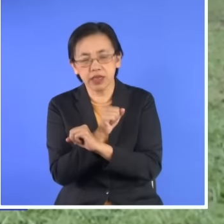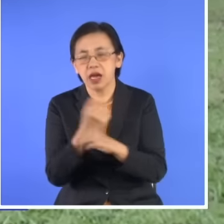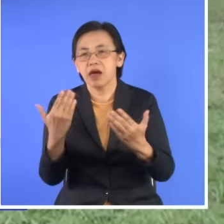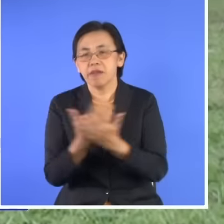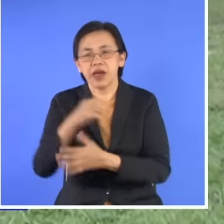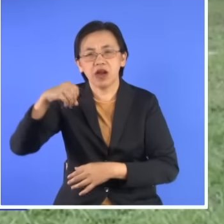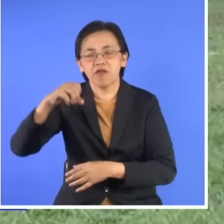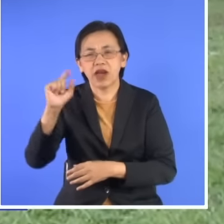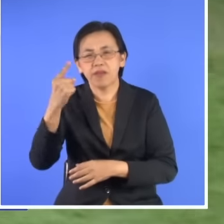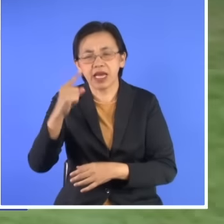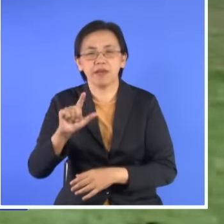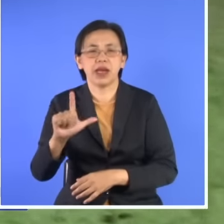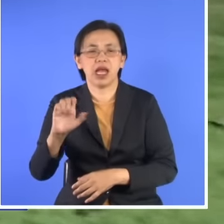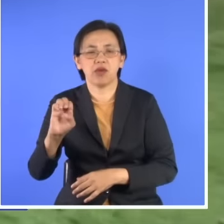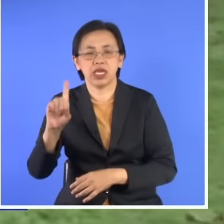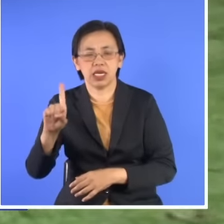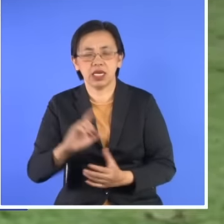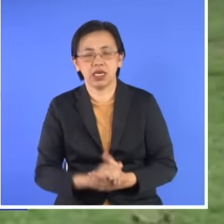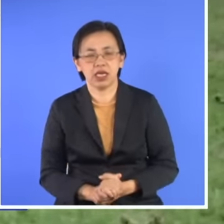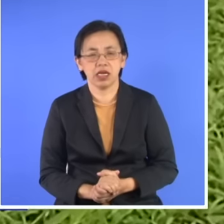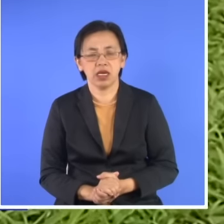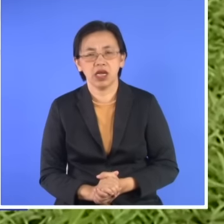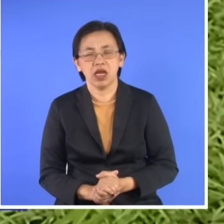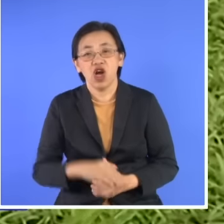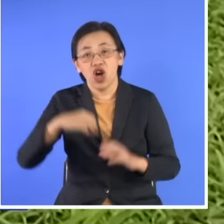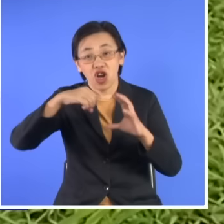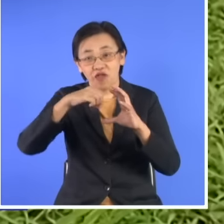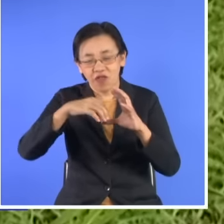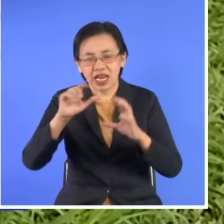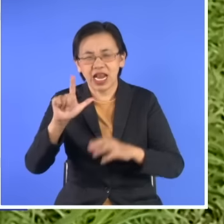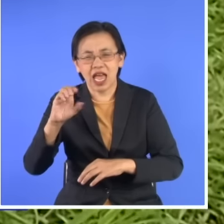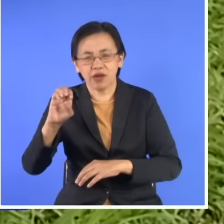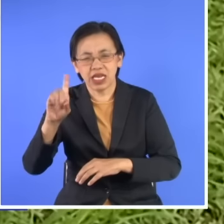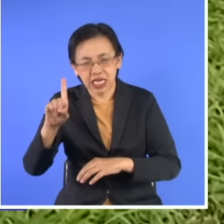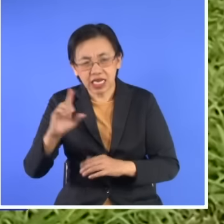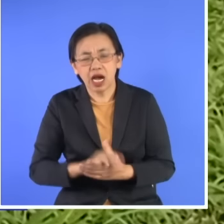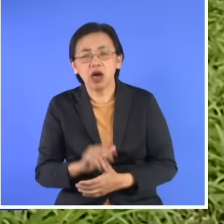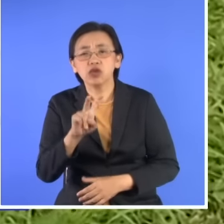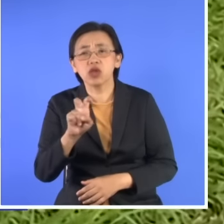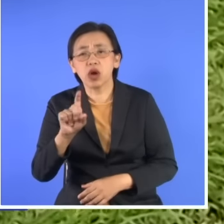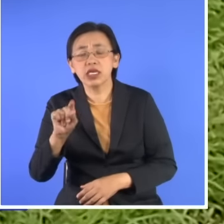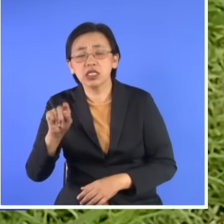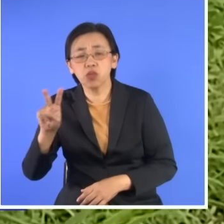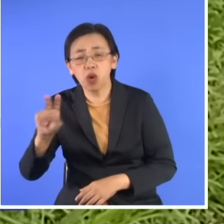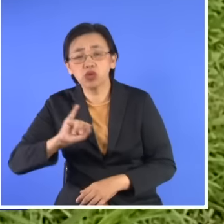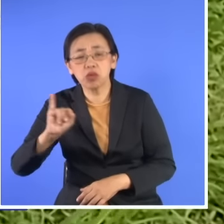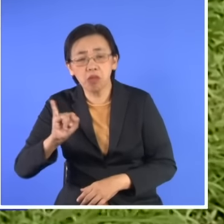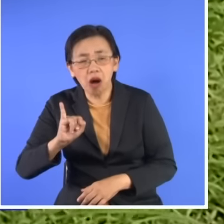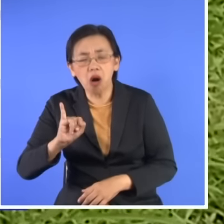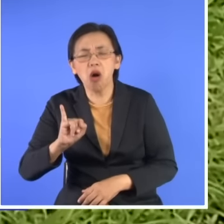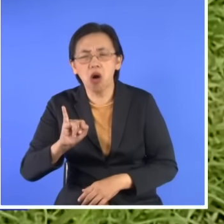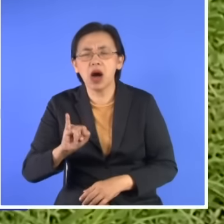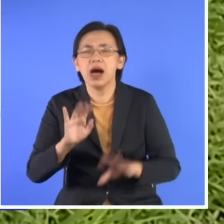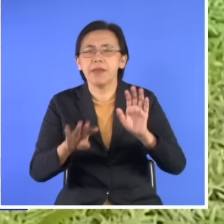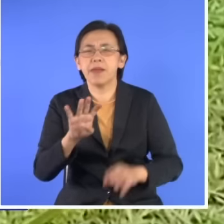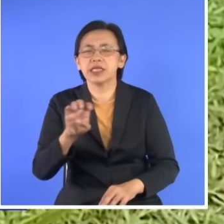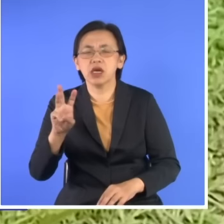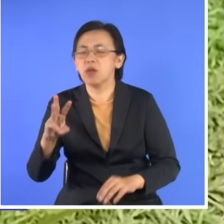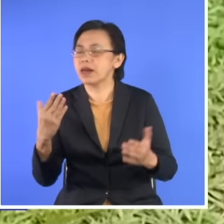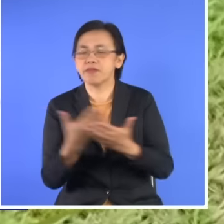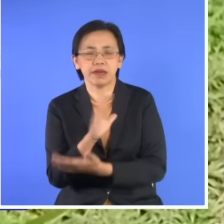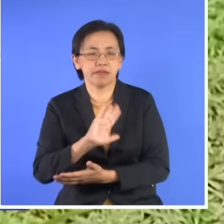ไฟเป็นหลอด Lนะครับเพราะปกติก็จะใช้เนี่ย 220โวลต์ใช่มั้ยเออเนี่ยความแรงก็ประมาณสัก 400100วัตต์เนี่ยเปลี่ยน